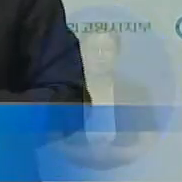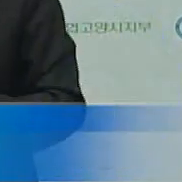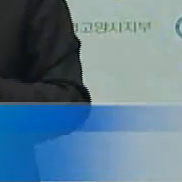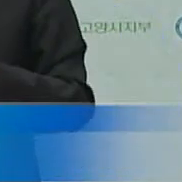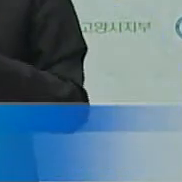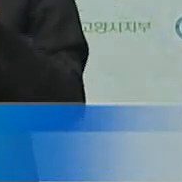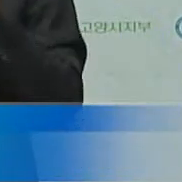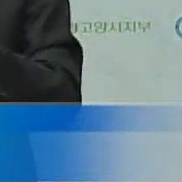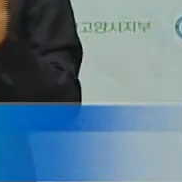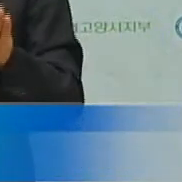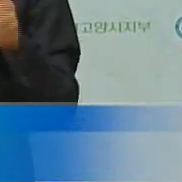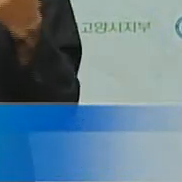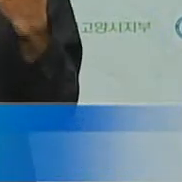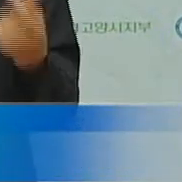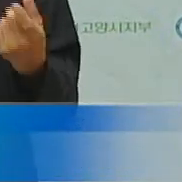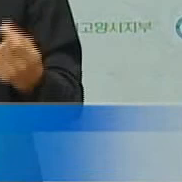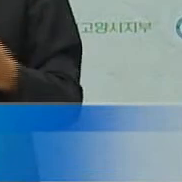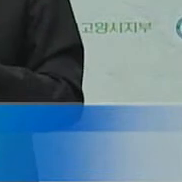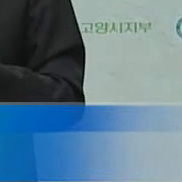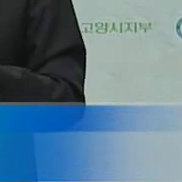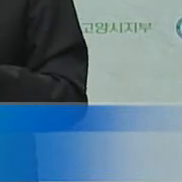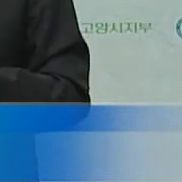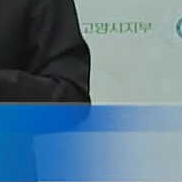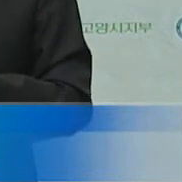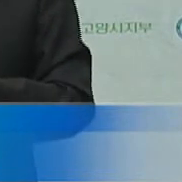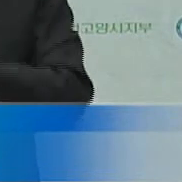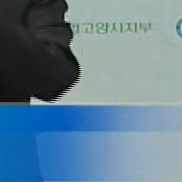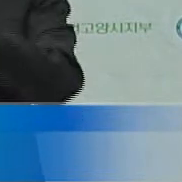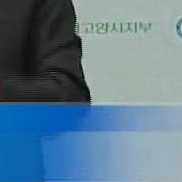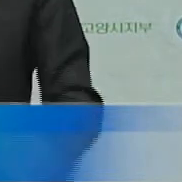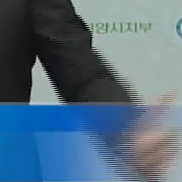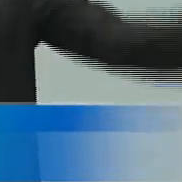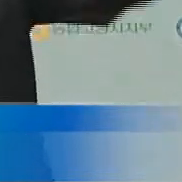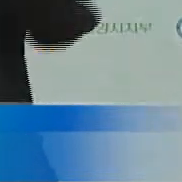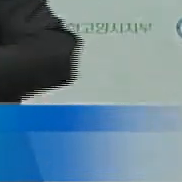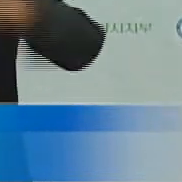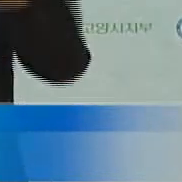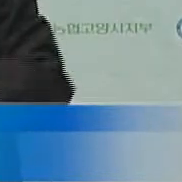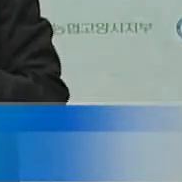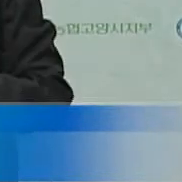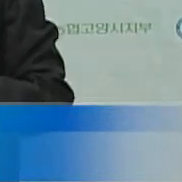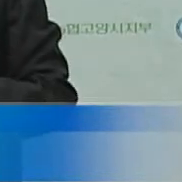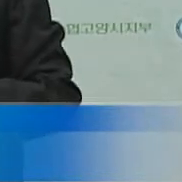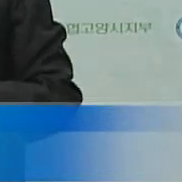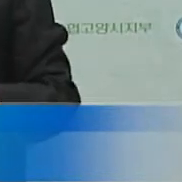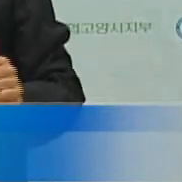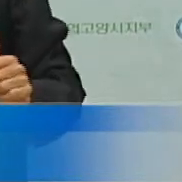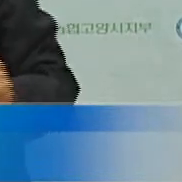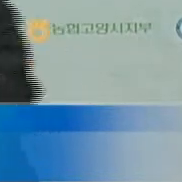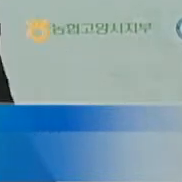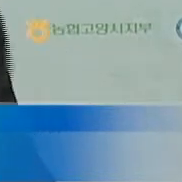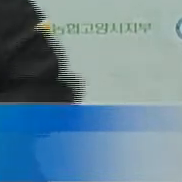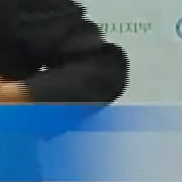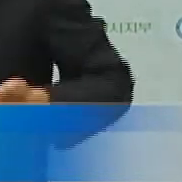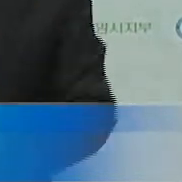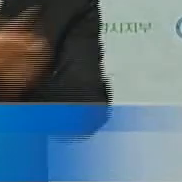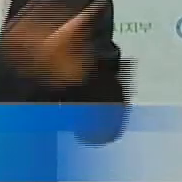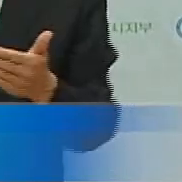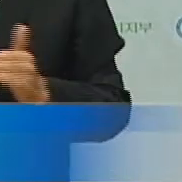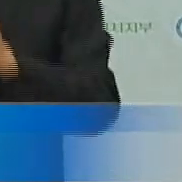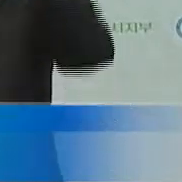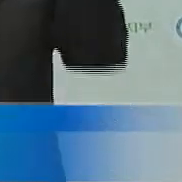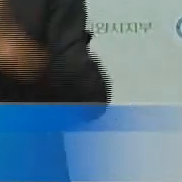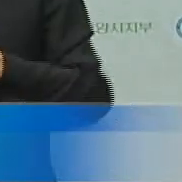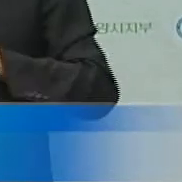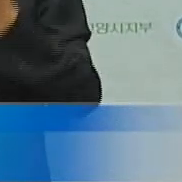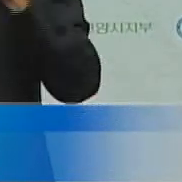이러한 의미를 가지고 오늘 이와 같이 제6회 아시아 태평양 농아청년대회에 참가하기 위해서 아태 지역 각국의 대표들이 와서